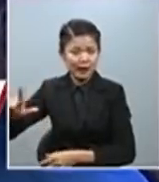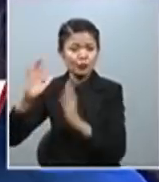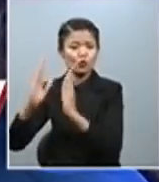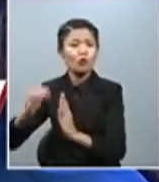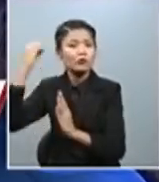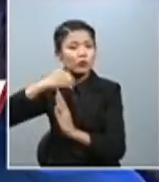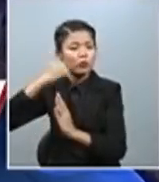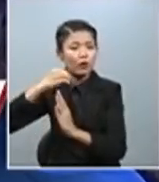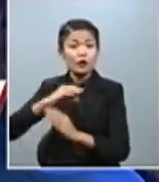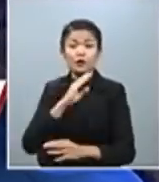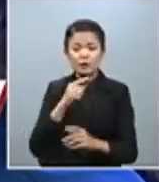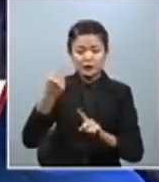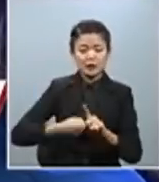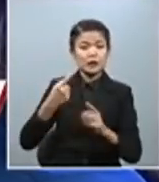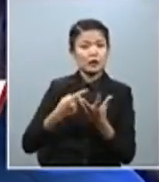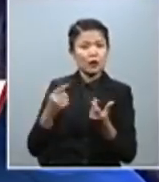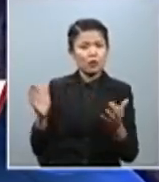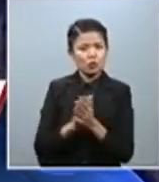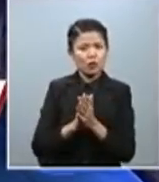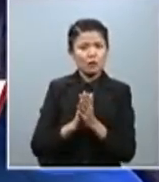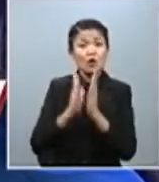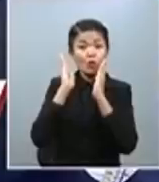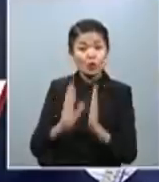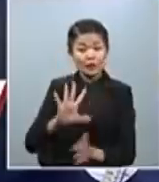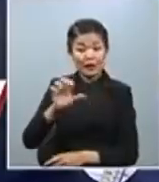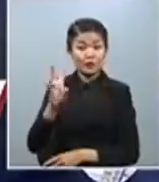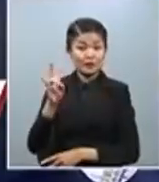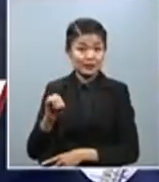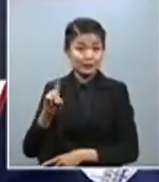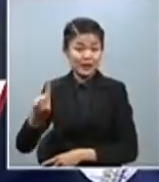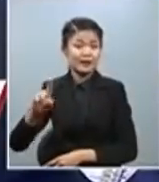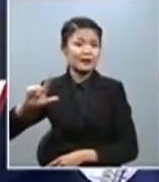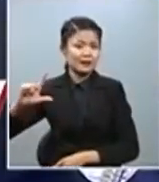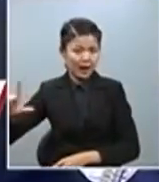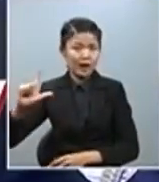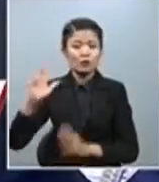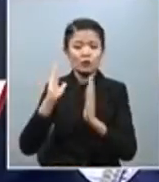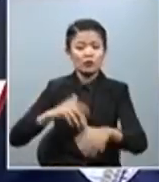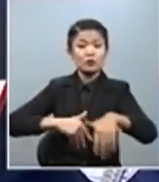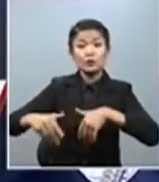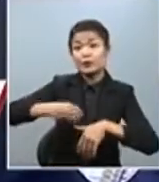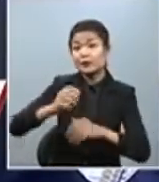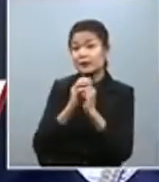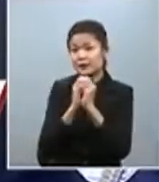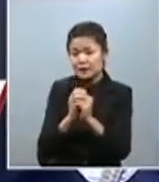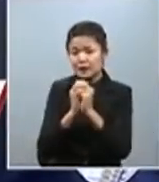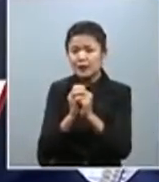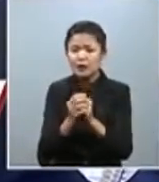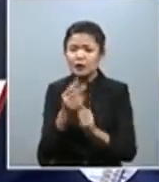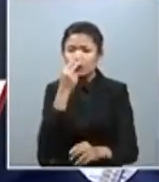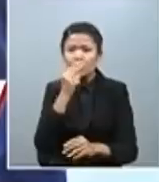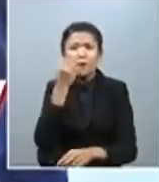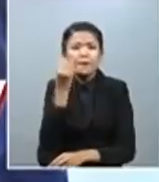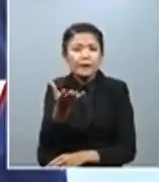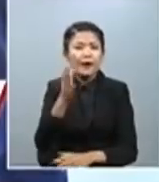นับเป็นเดือนนะคะจะสูงถึง571ล้านคนต่อเดือนเลยทีเดียวที่สำคัญค่ะคนจีนที่รับชมบนแพลตฟอร์มนั้นสูงกว่า456นา